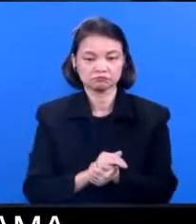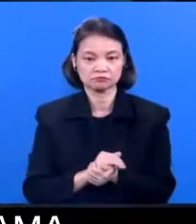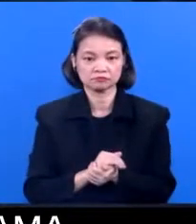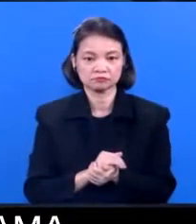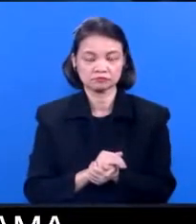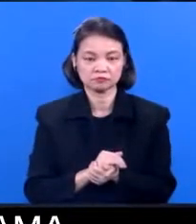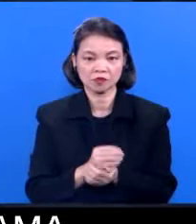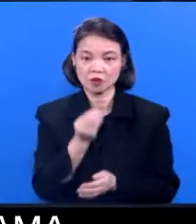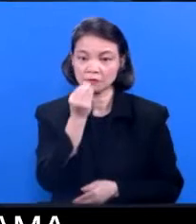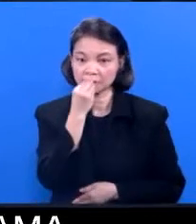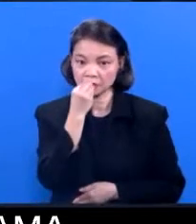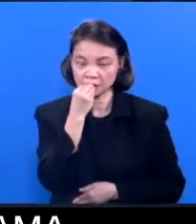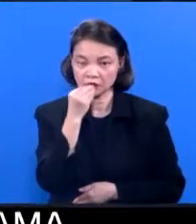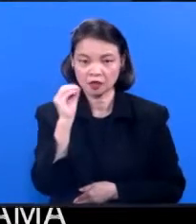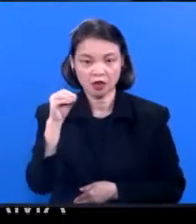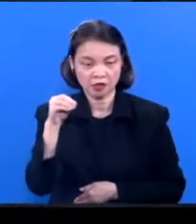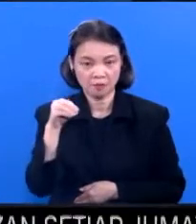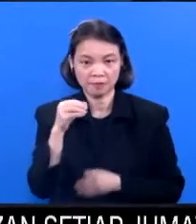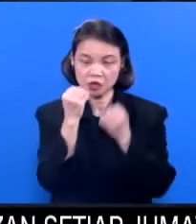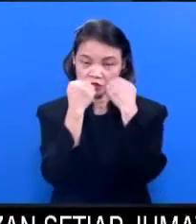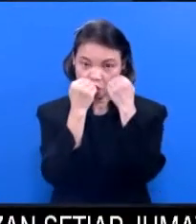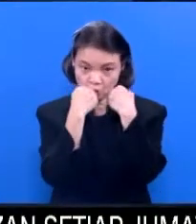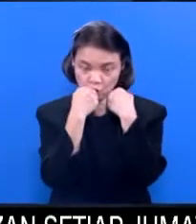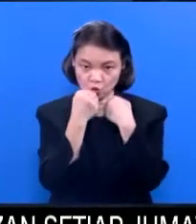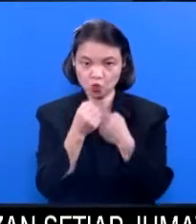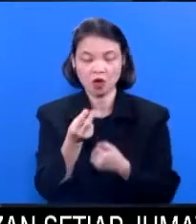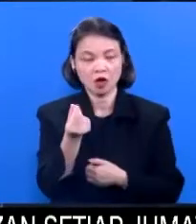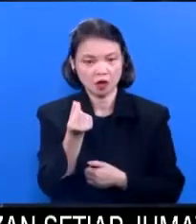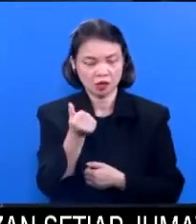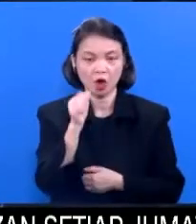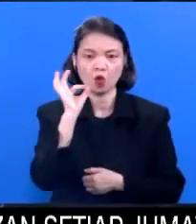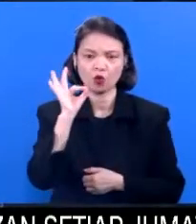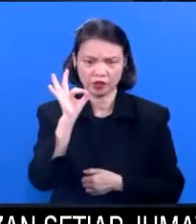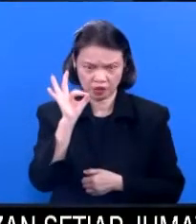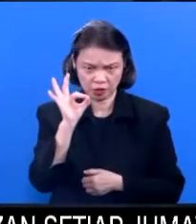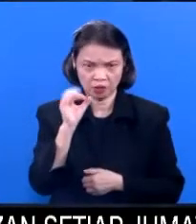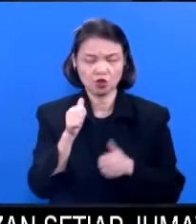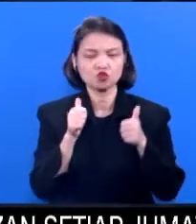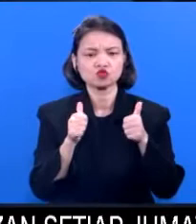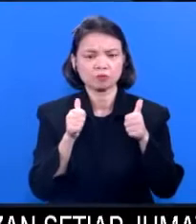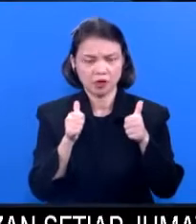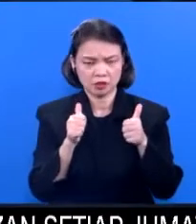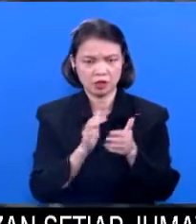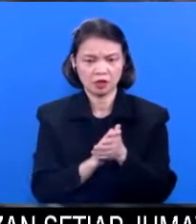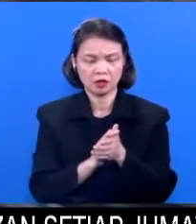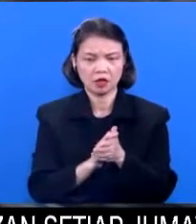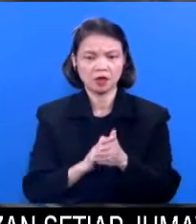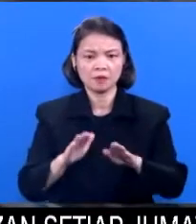pakan jagungnya itu juga bisa terjangkau supaya peternak ini bisa bertahan gitu